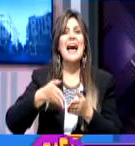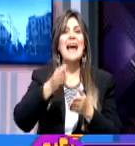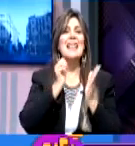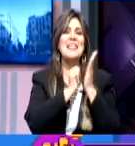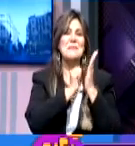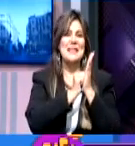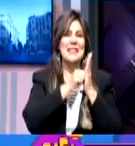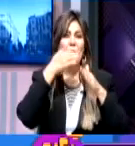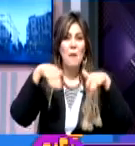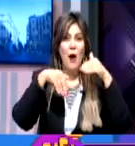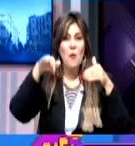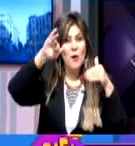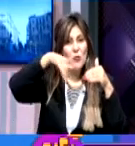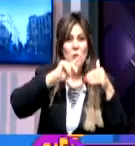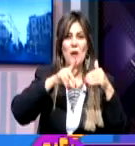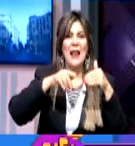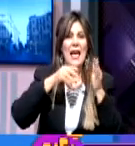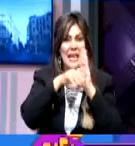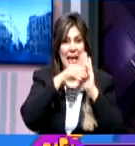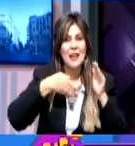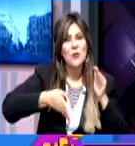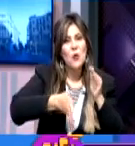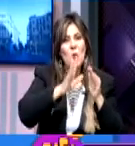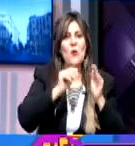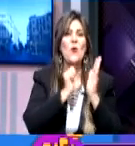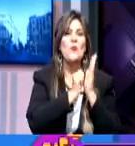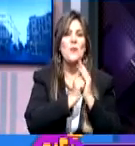اليك. طيب الخدمات المقدمه بموجب القانون